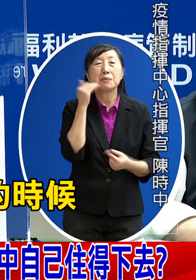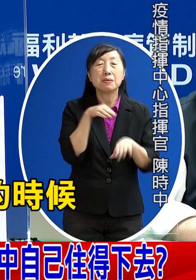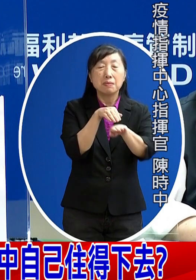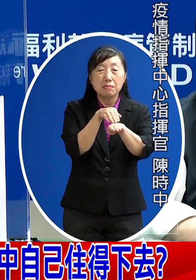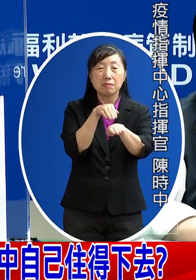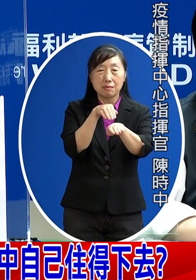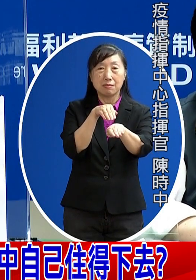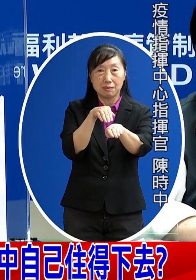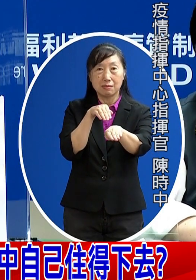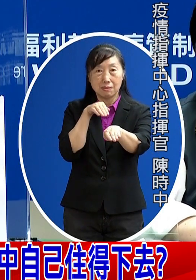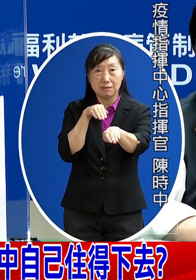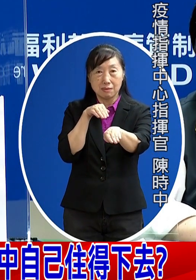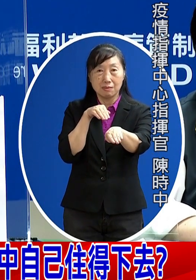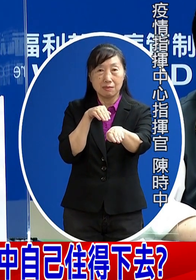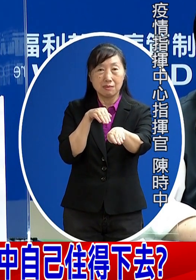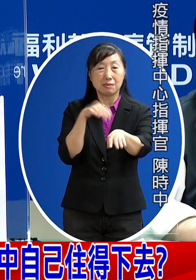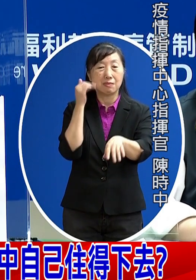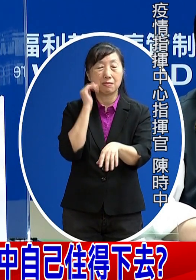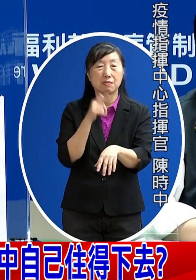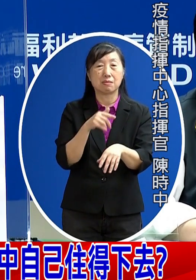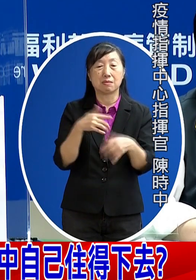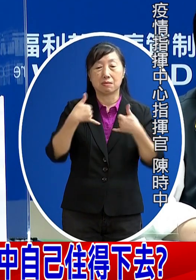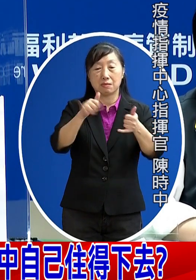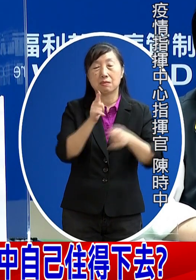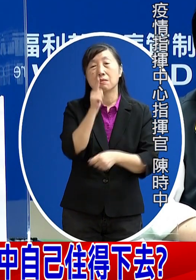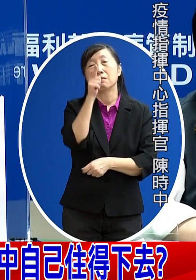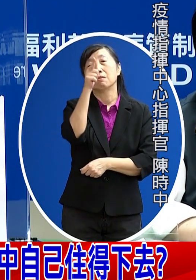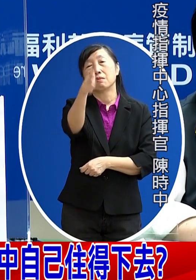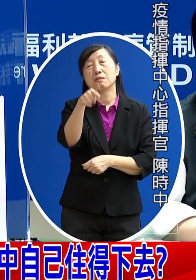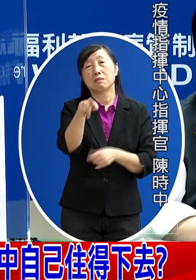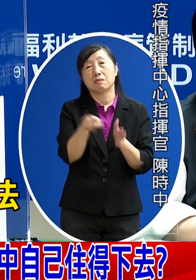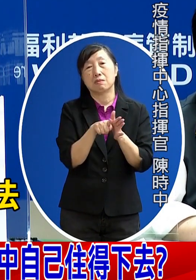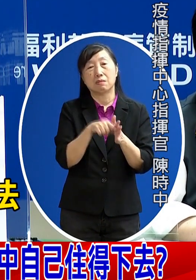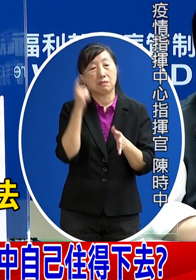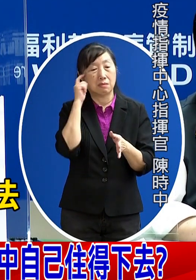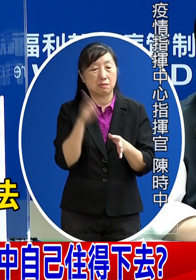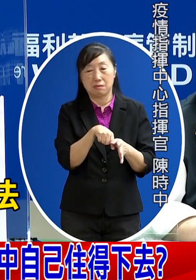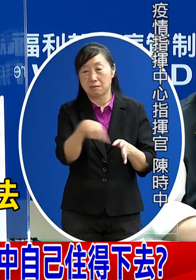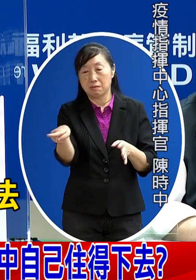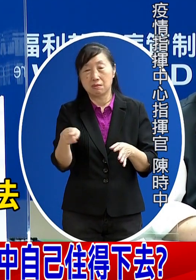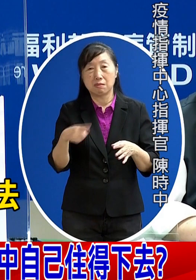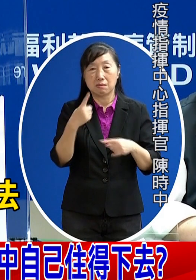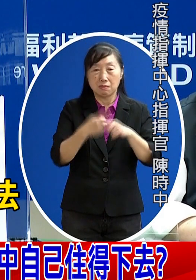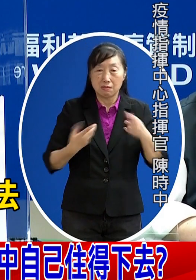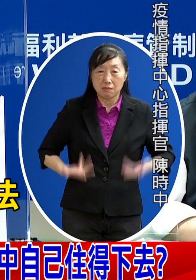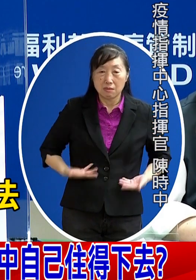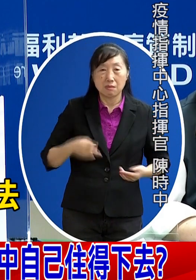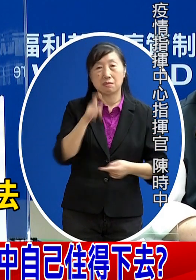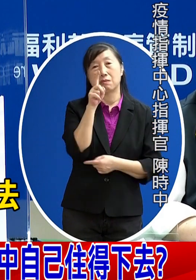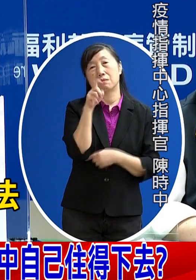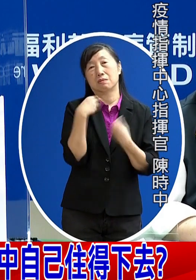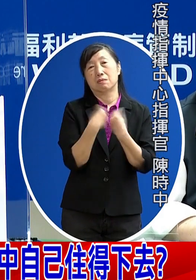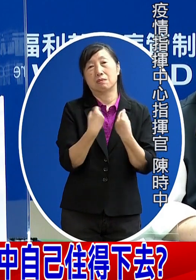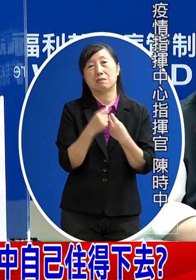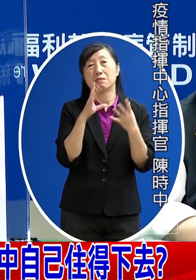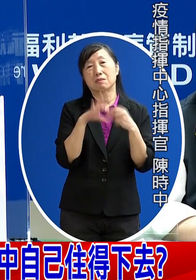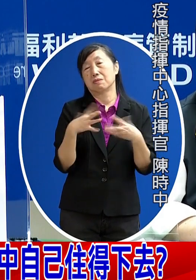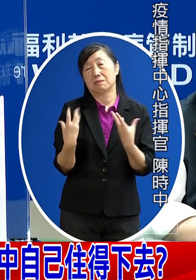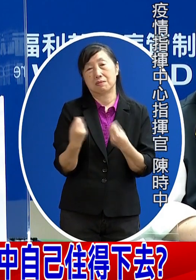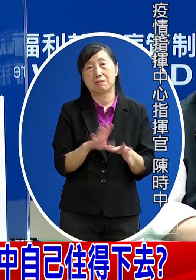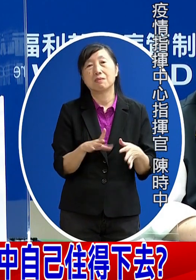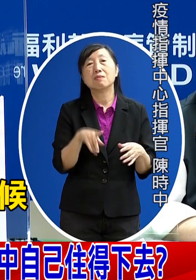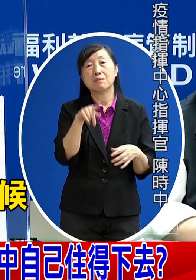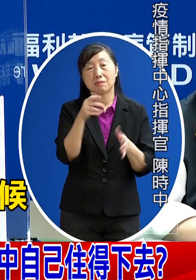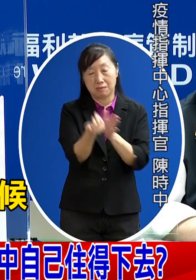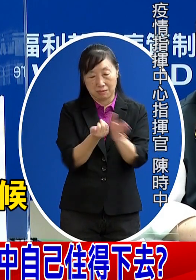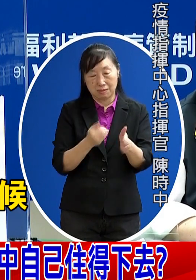候，好、哦、那路途又遥远，那没有休息站，那都是一些不得已的方法。哦，就如同有